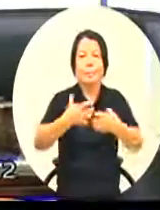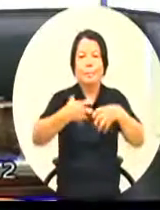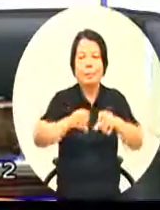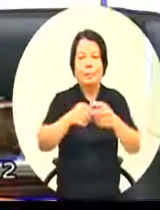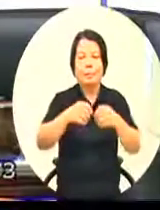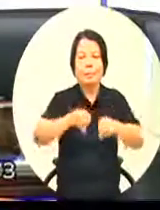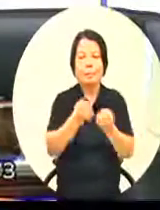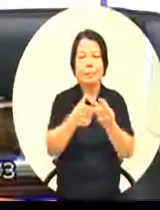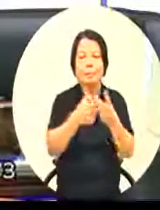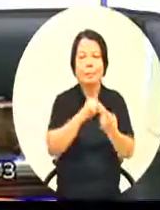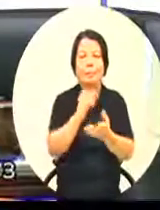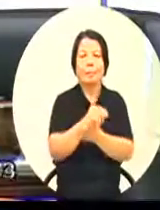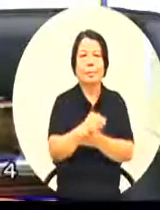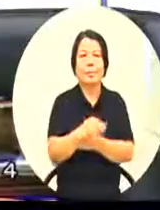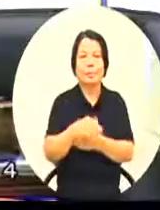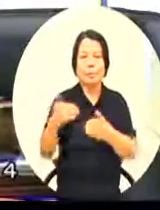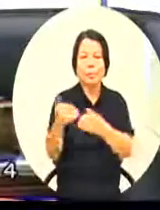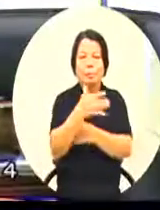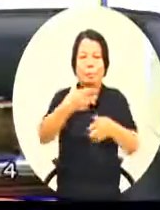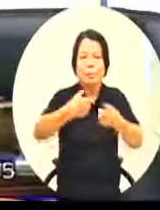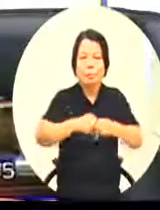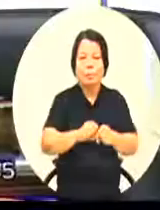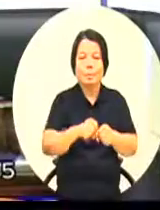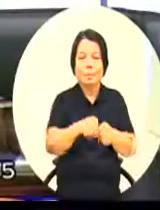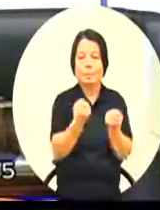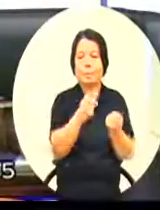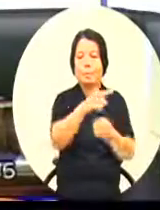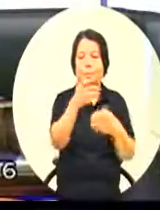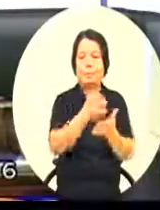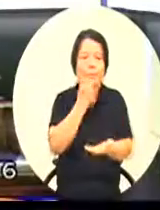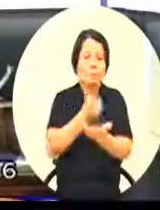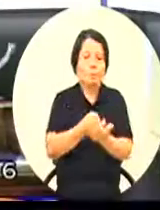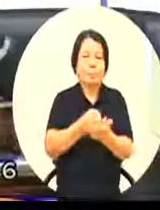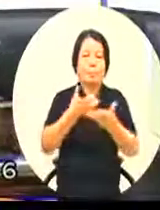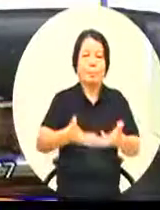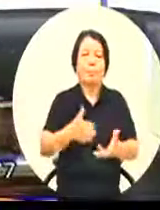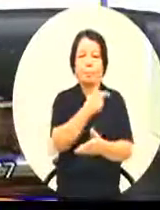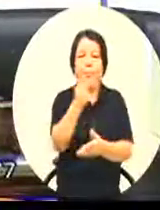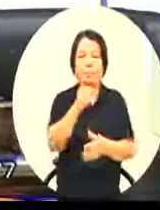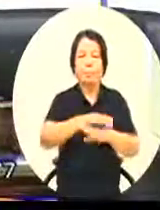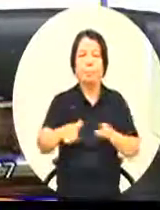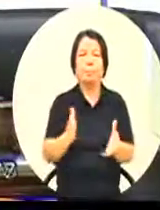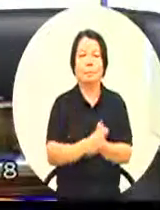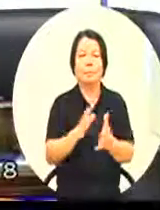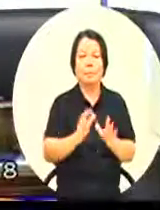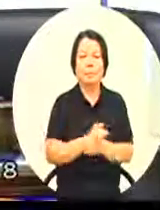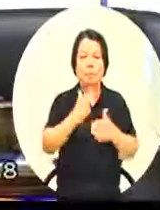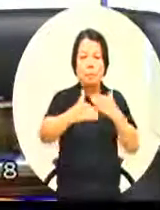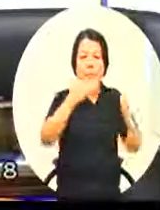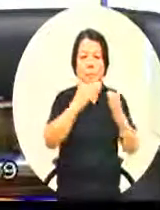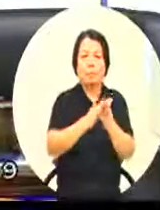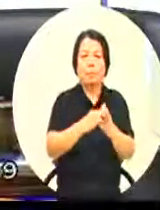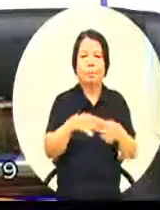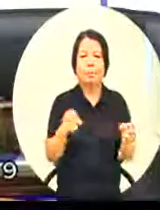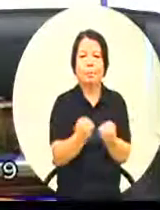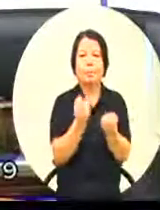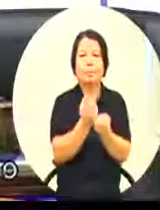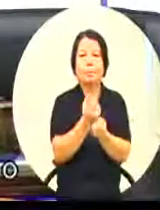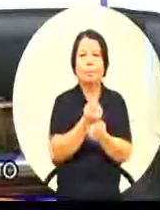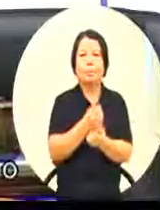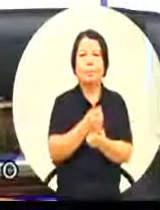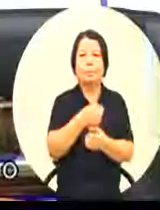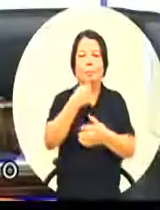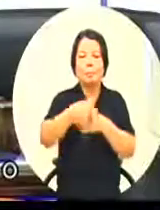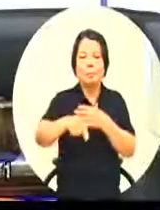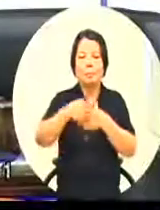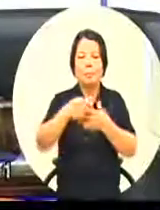哦，或是灾损哦，都很严重了。那特别是我们学校的灾损哦，可说非常